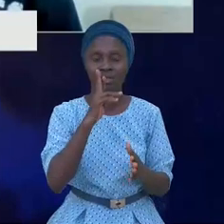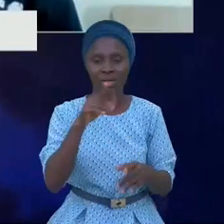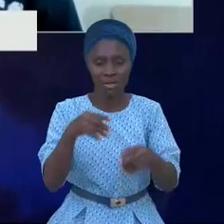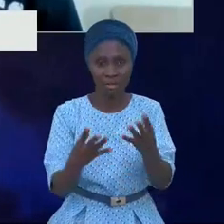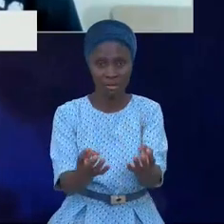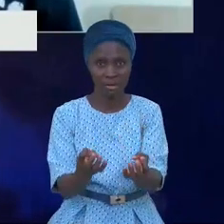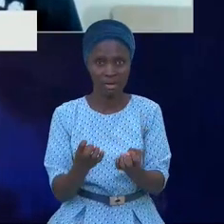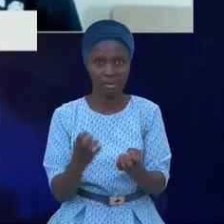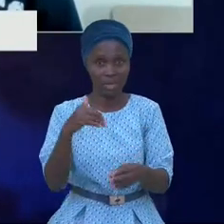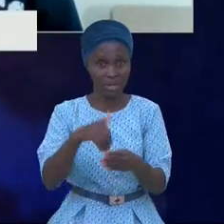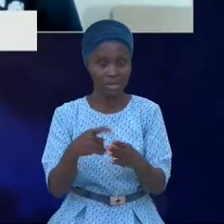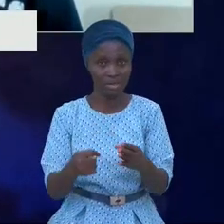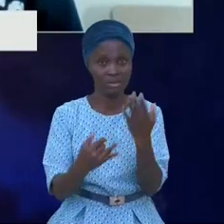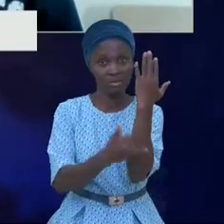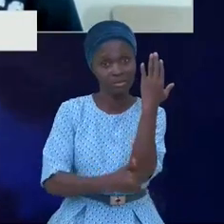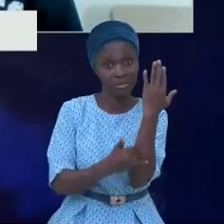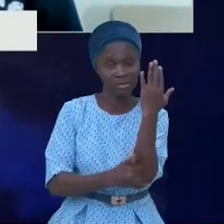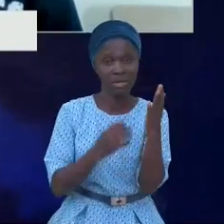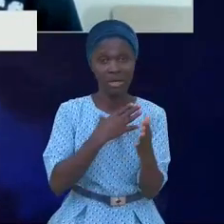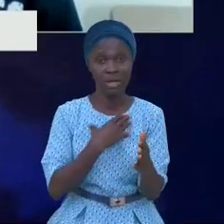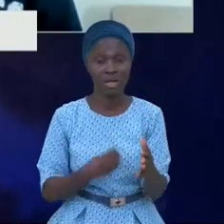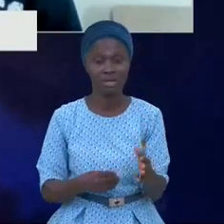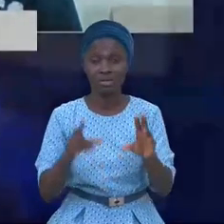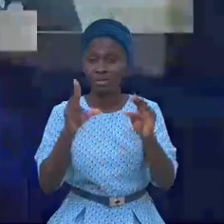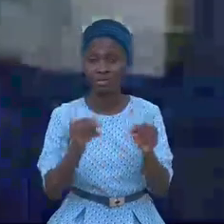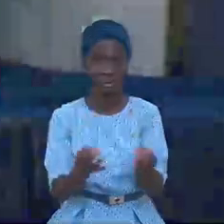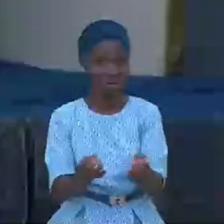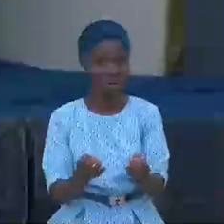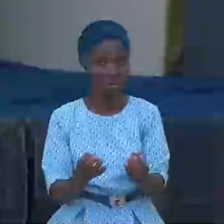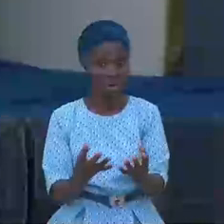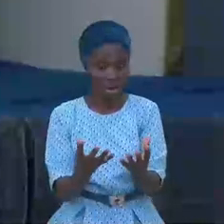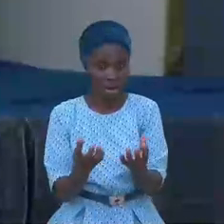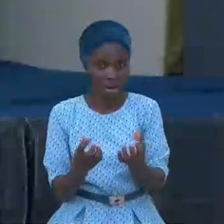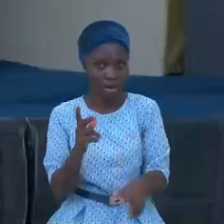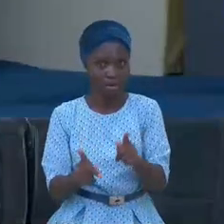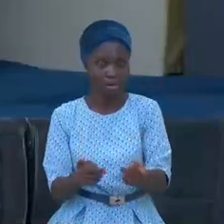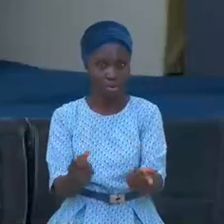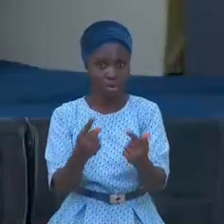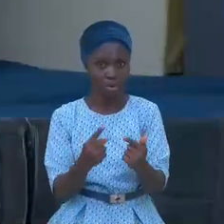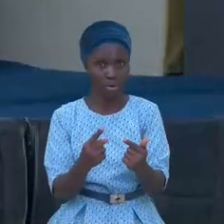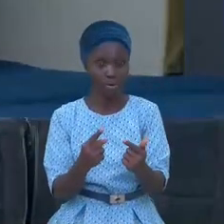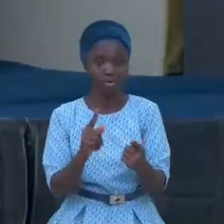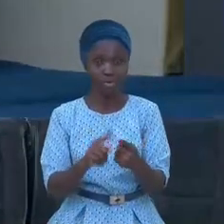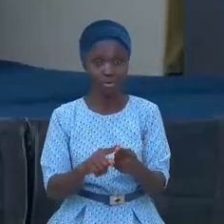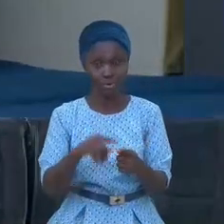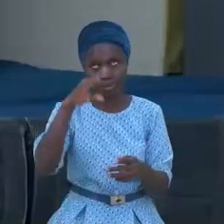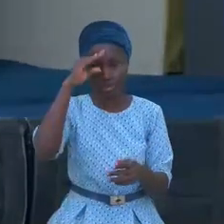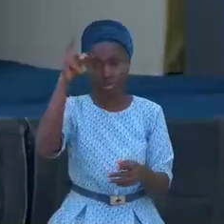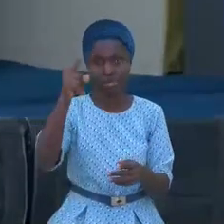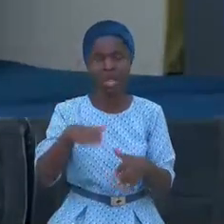Et ces lépreux sont venus à lui Comment savons-nous qu'il a les exploits?